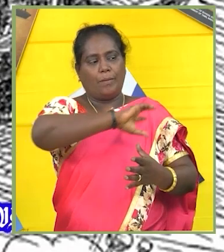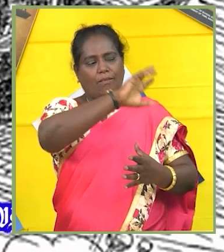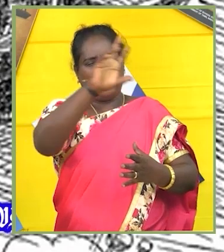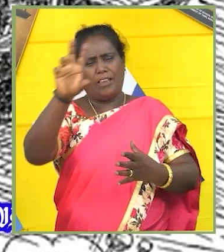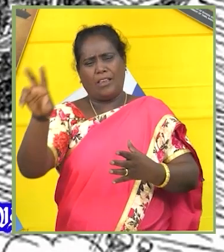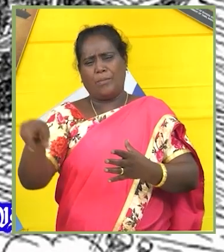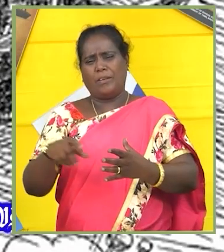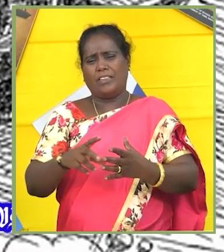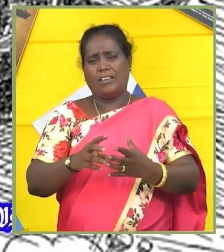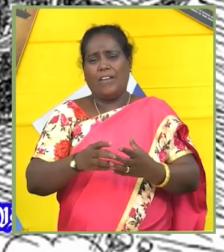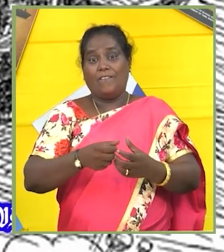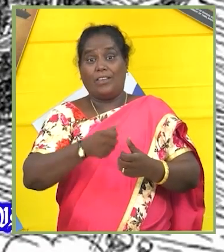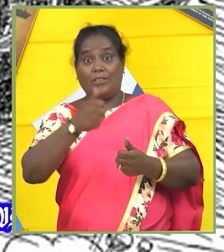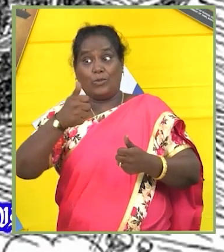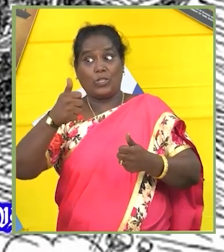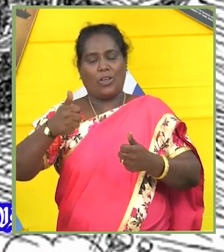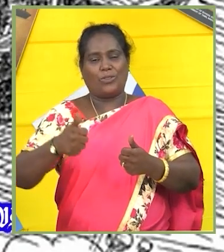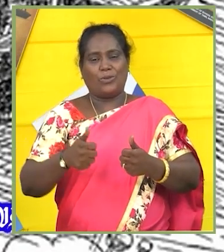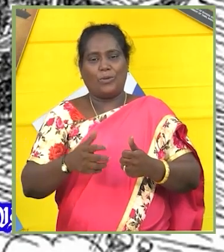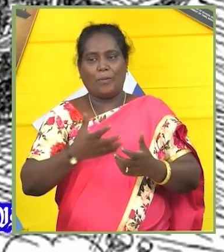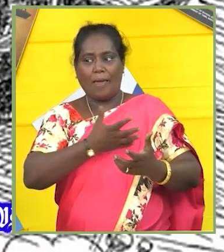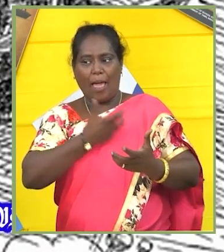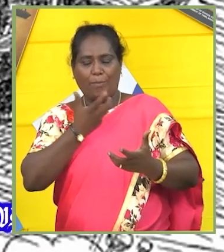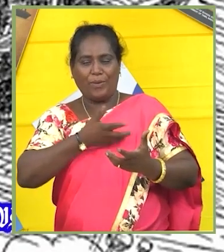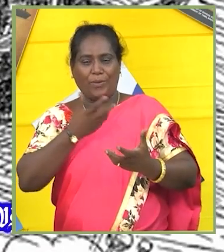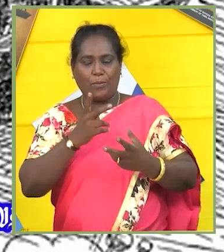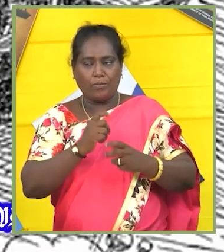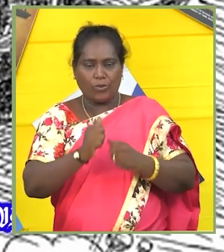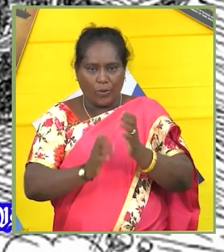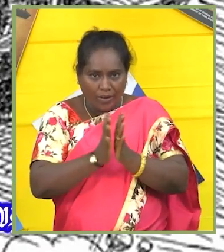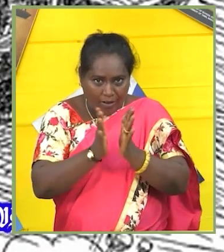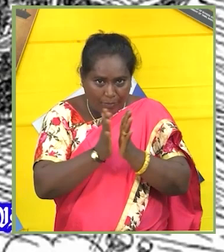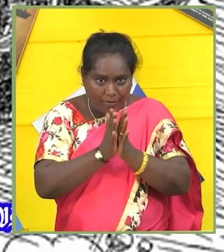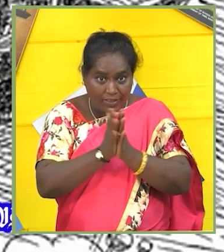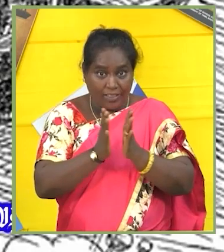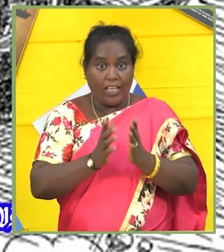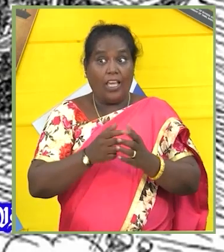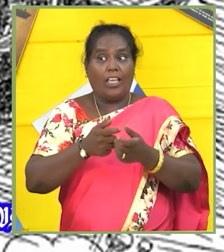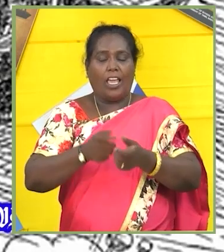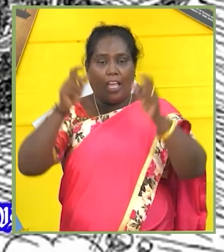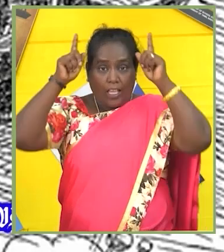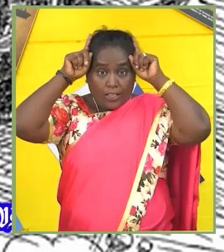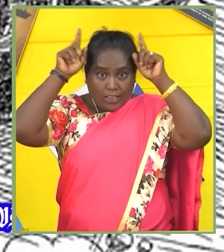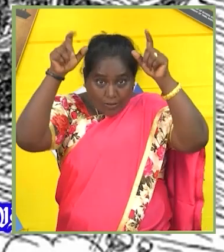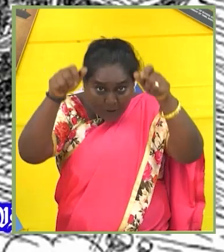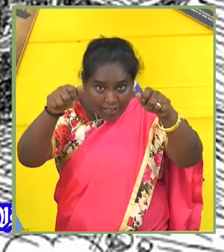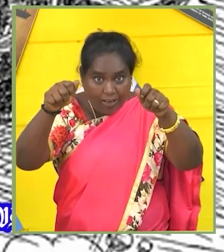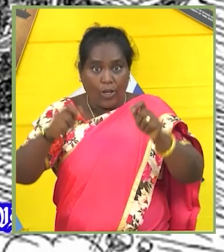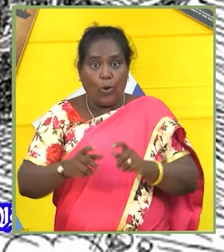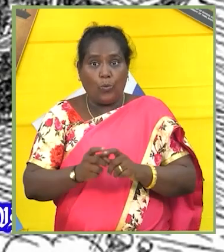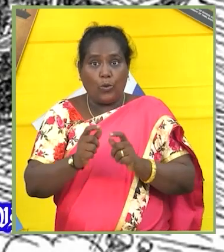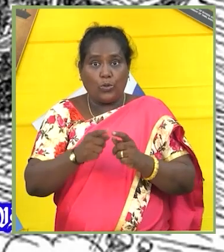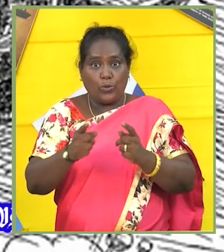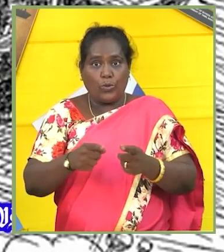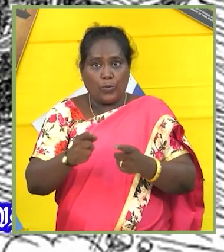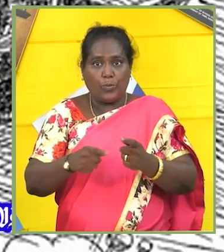தமிழகத்தின் பல்வேறு பகுதிகளில் வெகு உற்சாகத்தோடும் மகிழ்ச்சியோடும் கொண்டாடப்படக்கூடிய ஒரு விழாவே ஏறு தழுவுதல்.